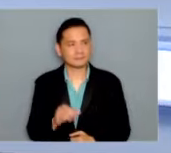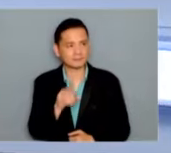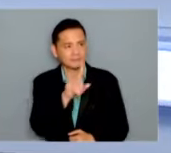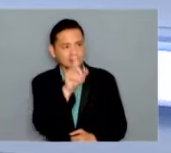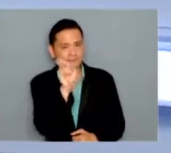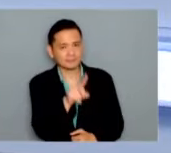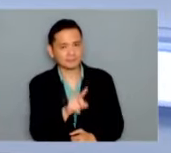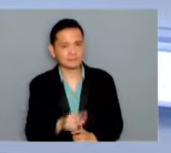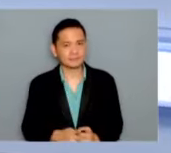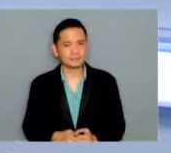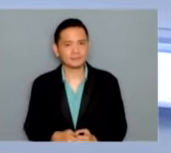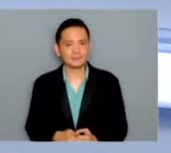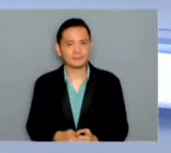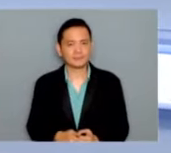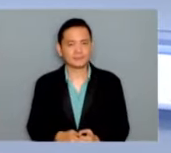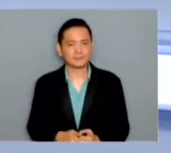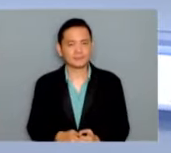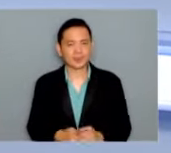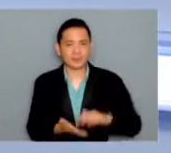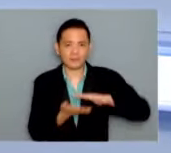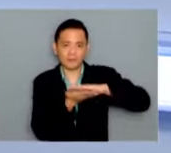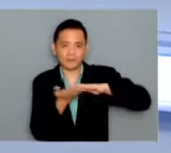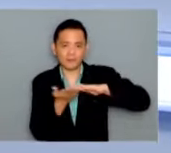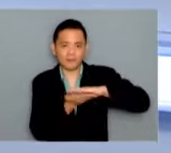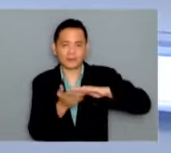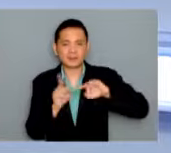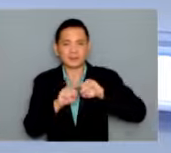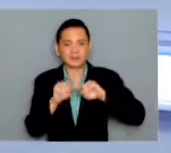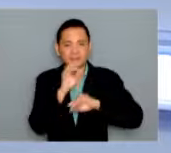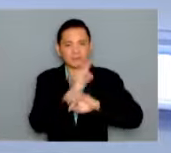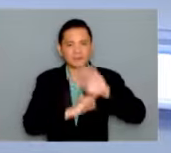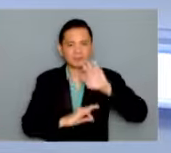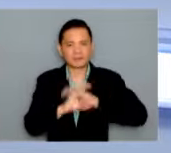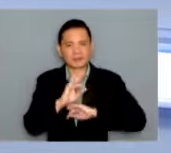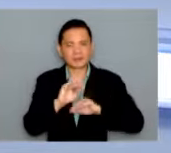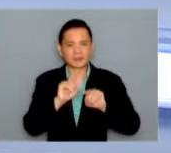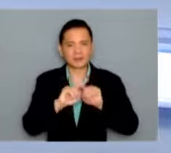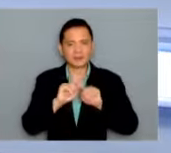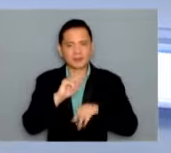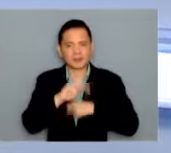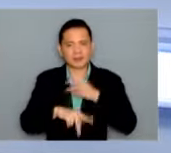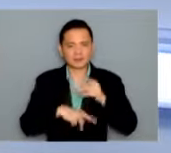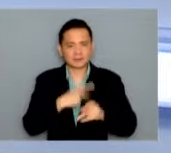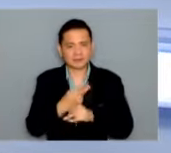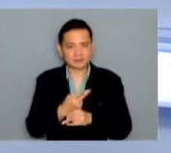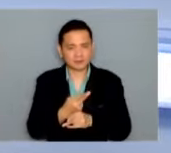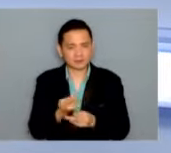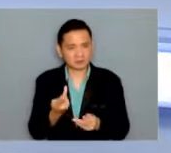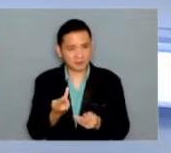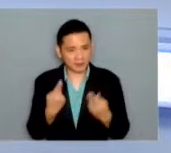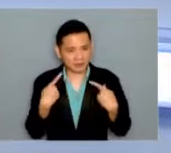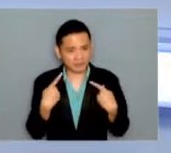ibang klase ng pa, mayroon mga flat footed, mayroon bang tamang paraan ng pagtakbo kapag halimbawa flat footed ka?